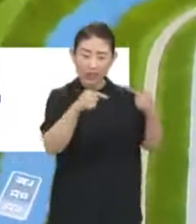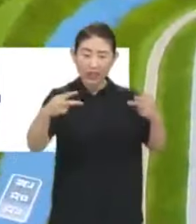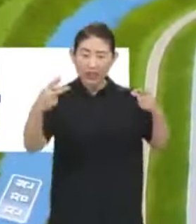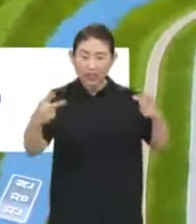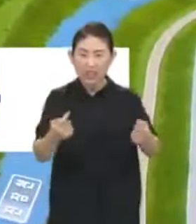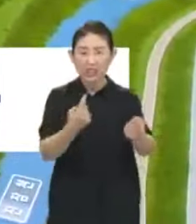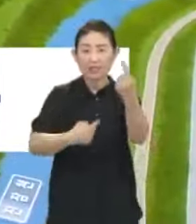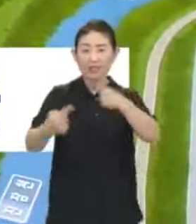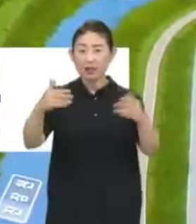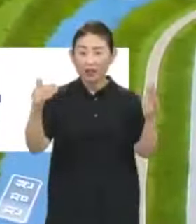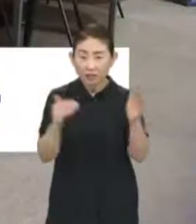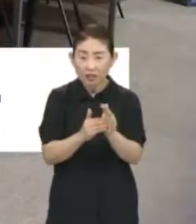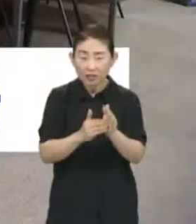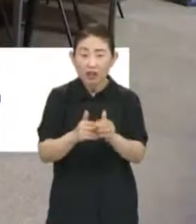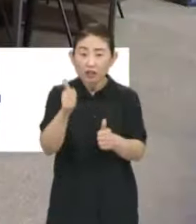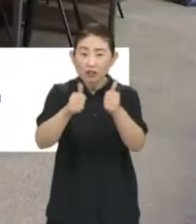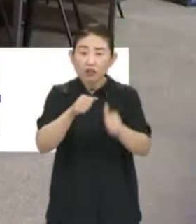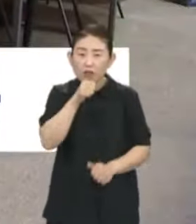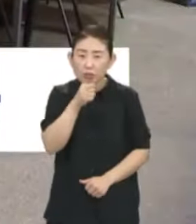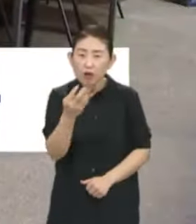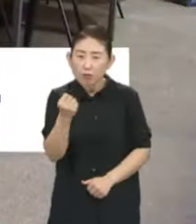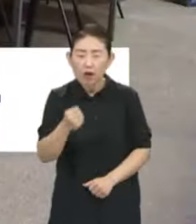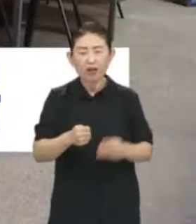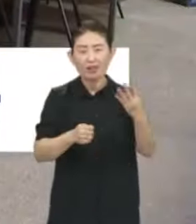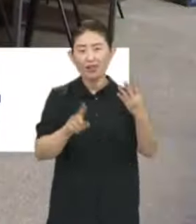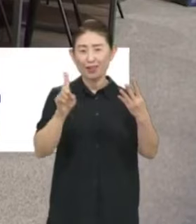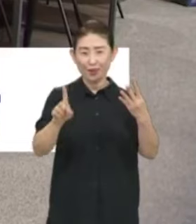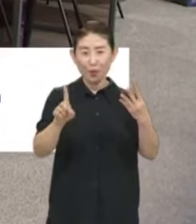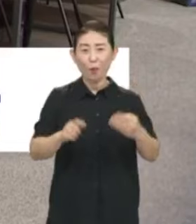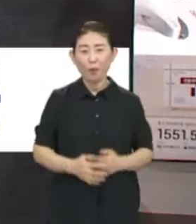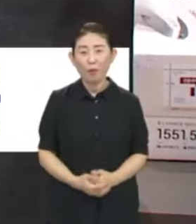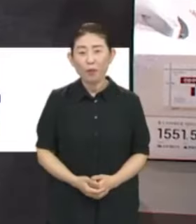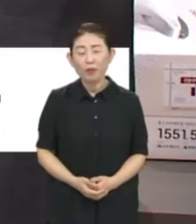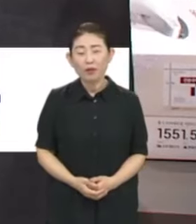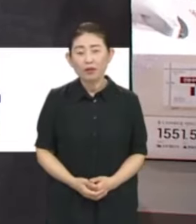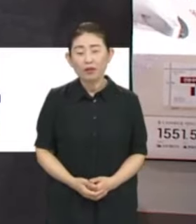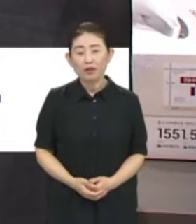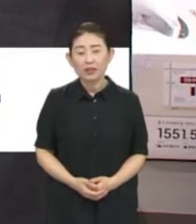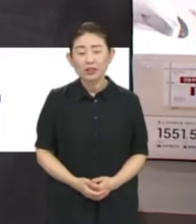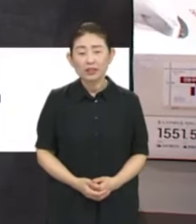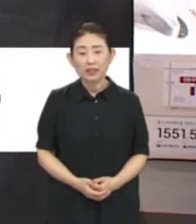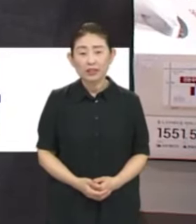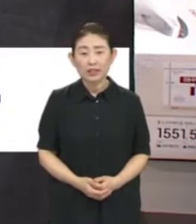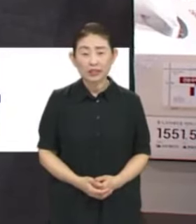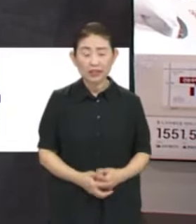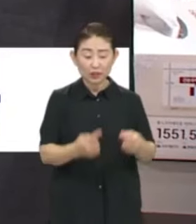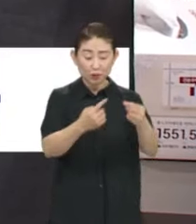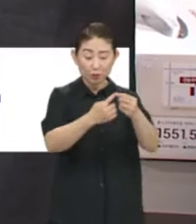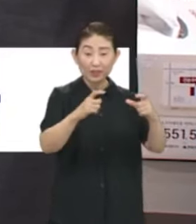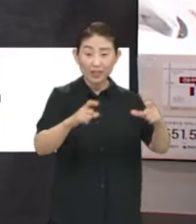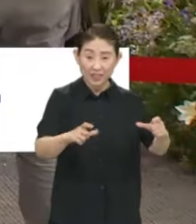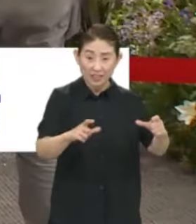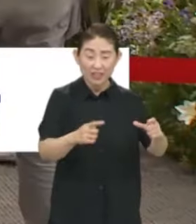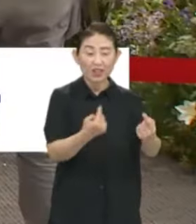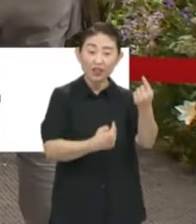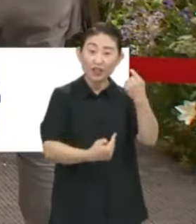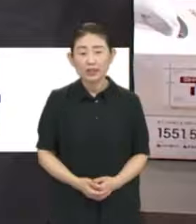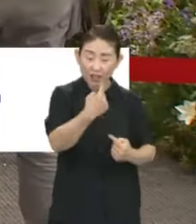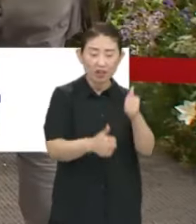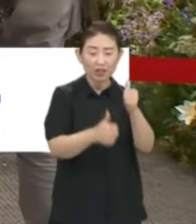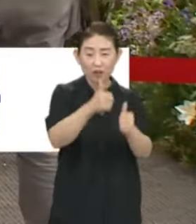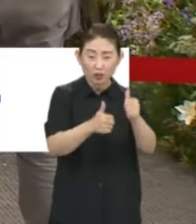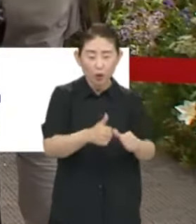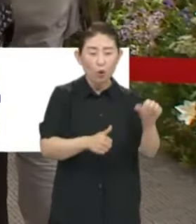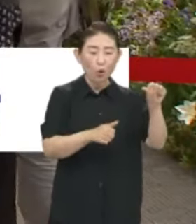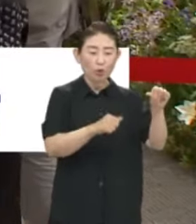2-2지구 1순위 청약에서 평균 4대 1의 경쟁률이 나왔습니다 힐스테이트 도안 리버파크 1단지는